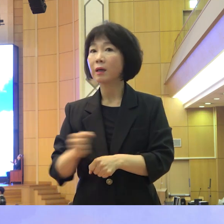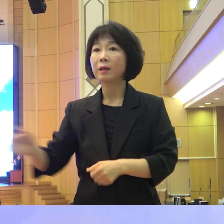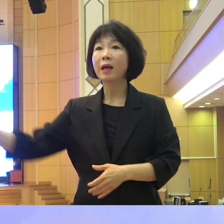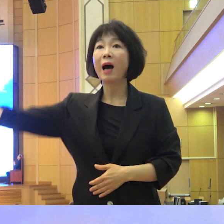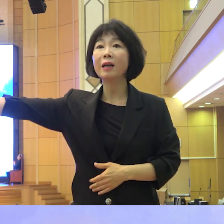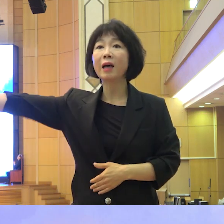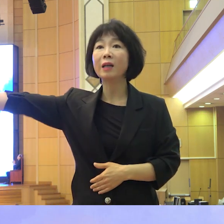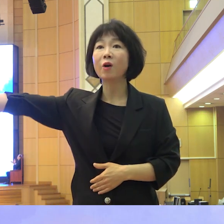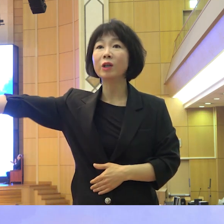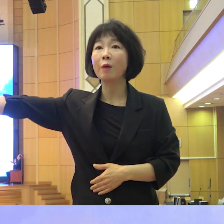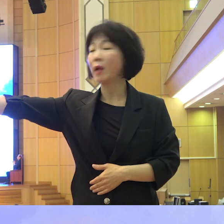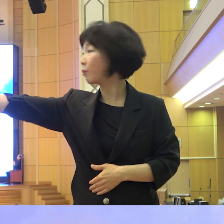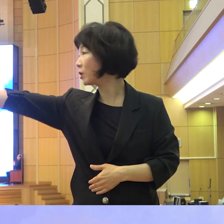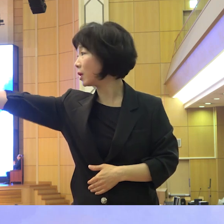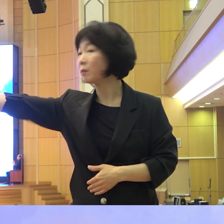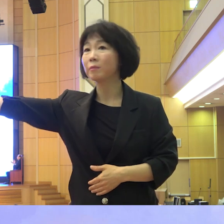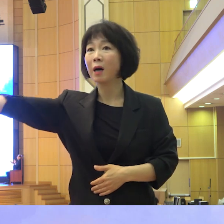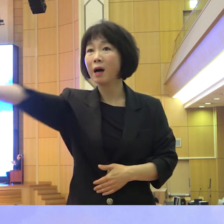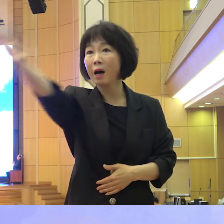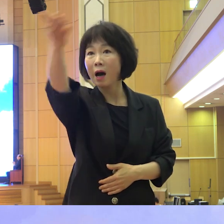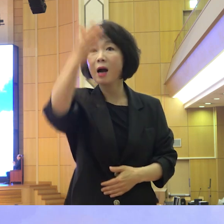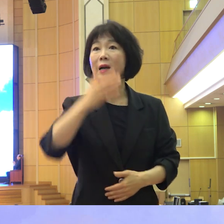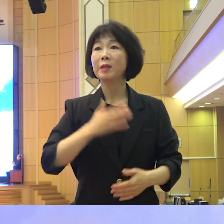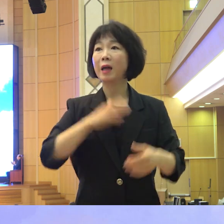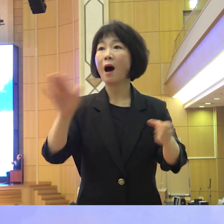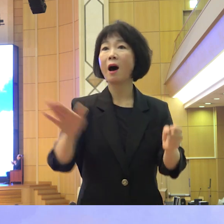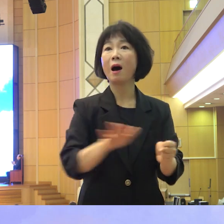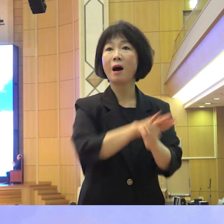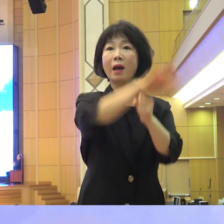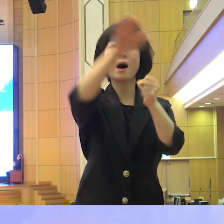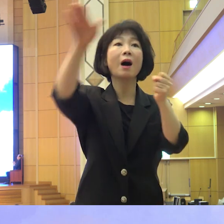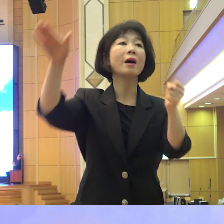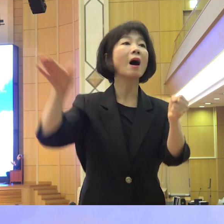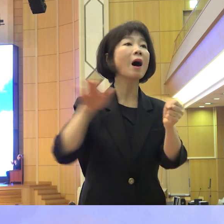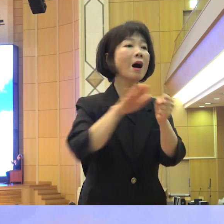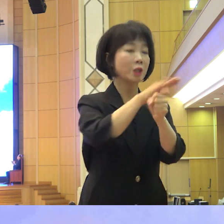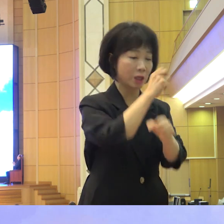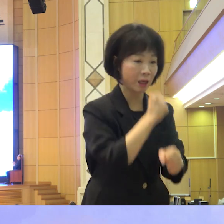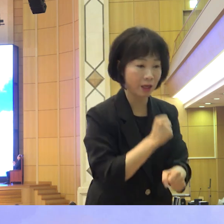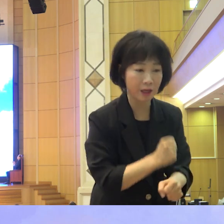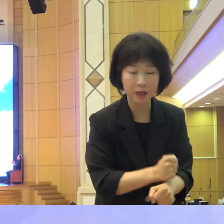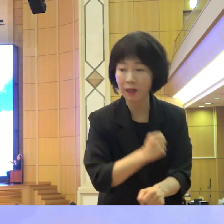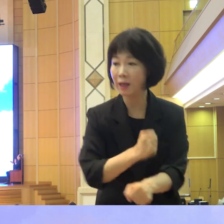들어가게 하시네. 날